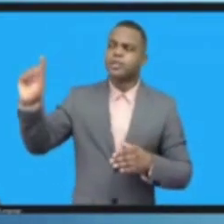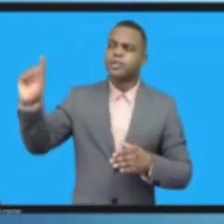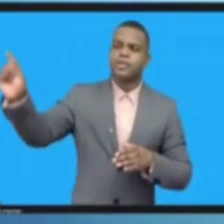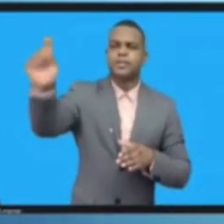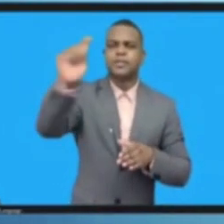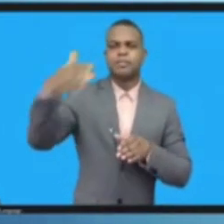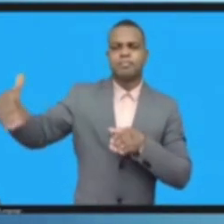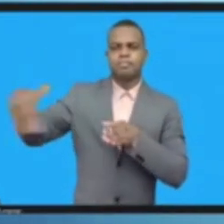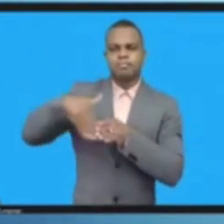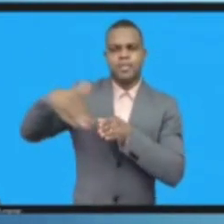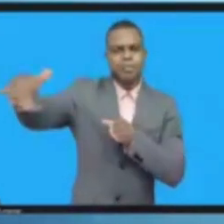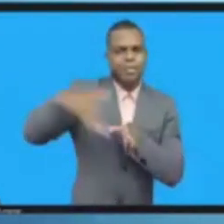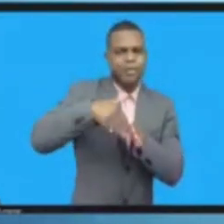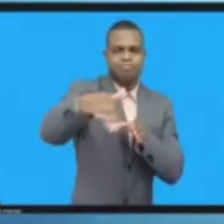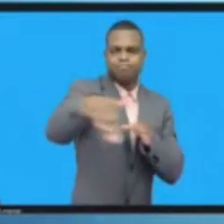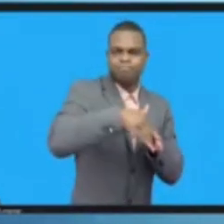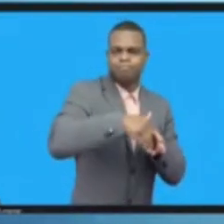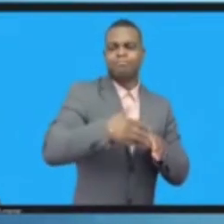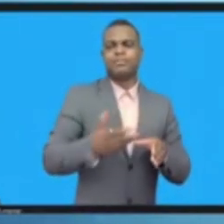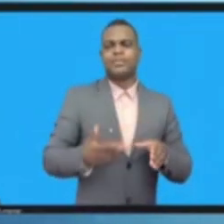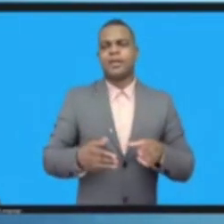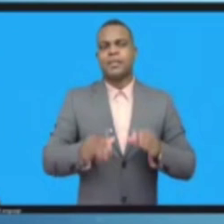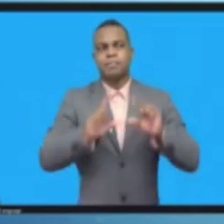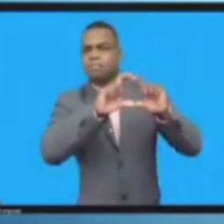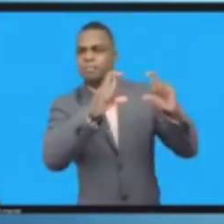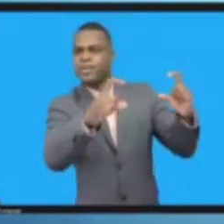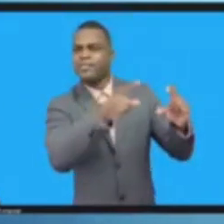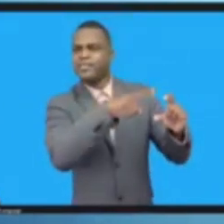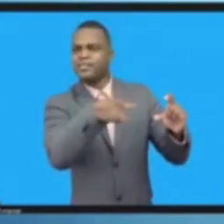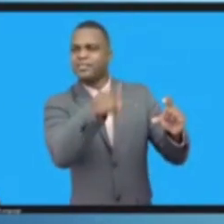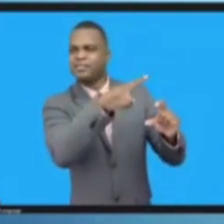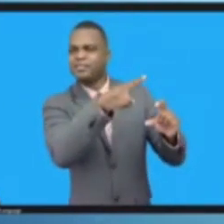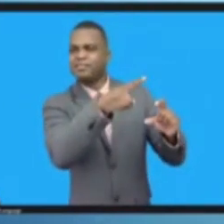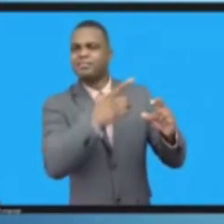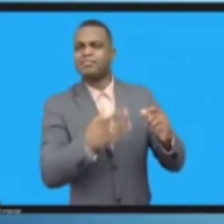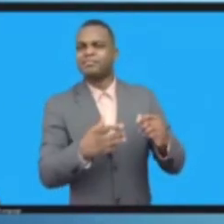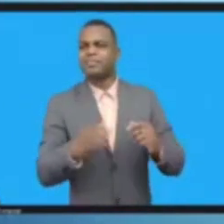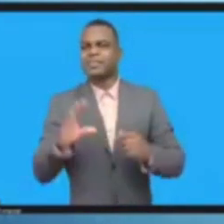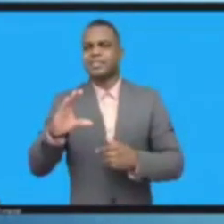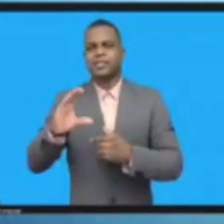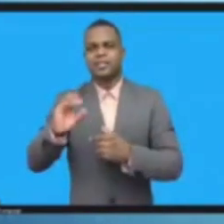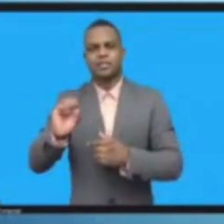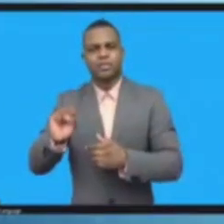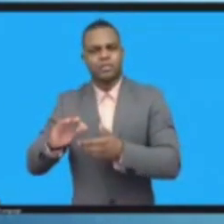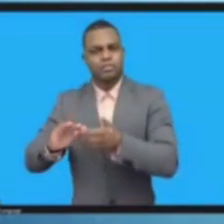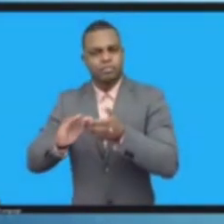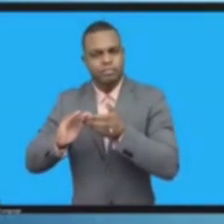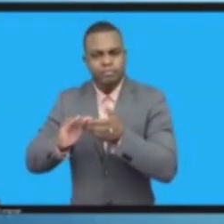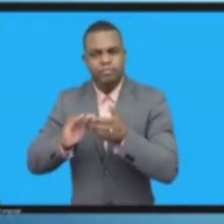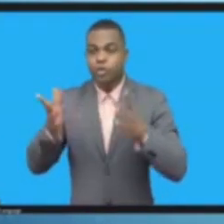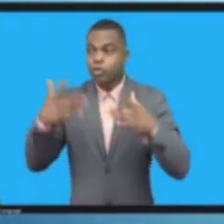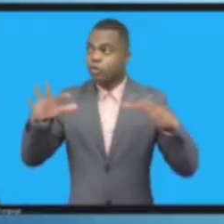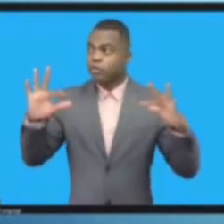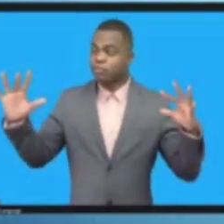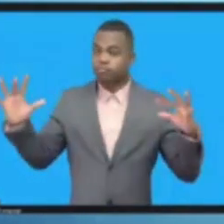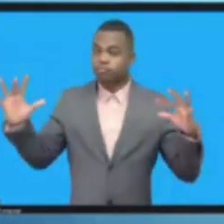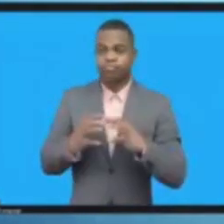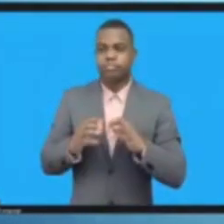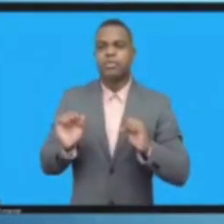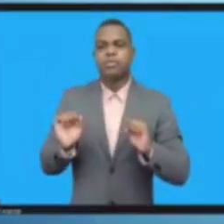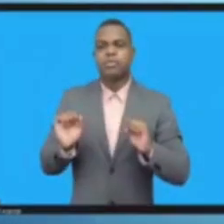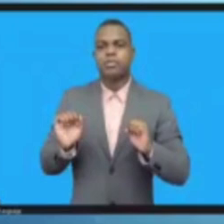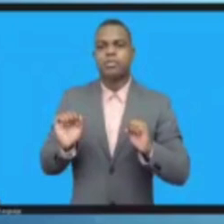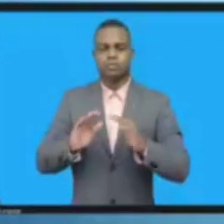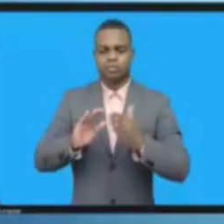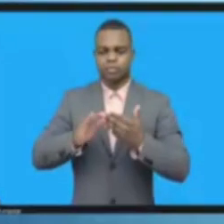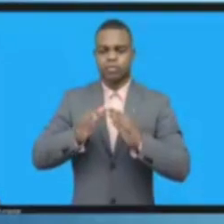de propulser notre voix partout dans le monde. Une culture collaborative et les relations que nous avons établies constituent des ressources que